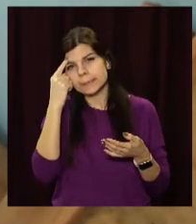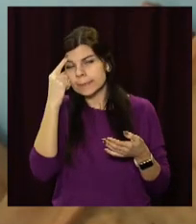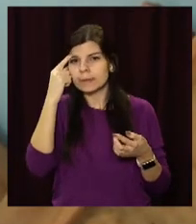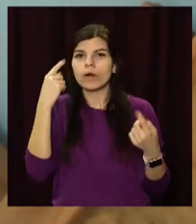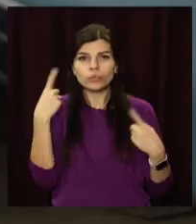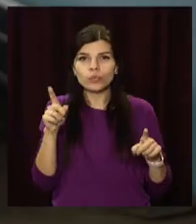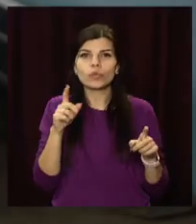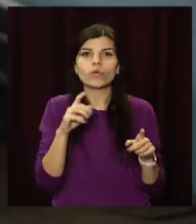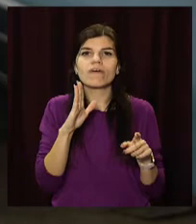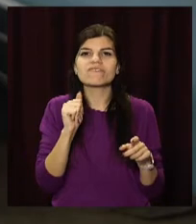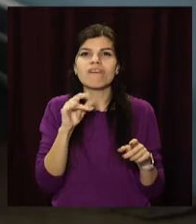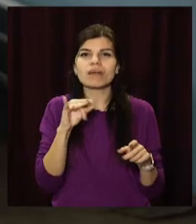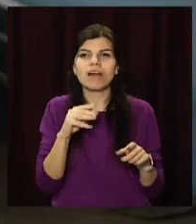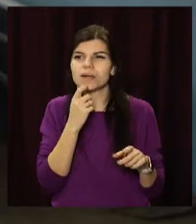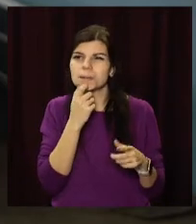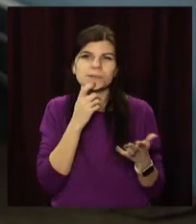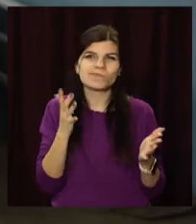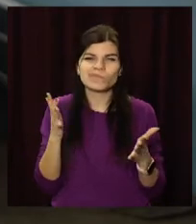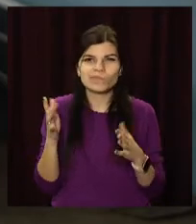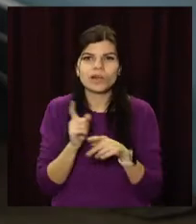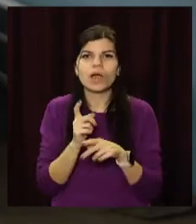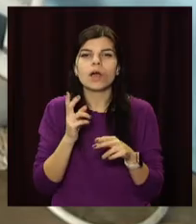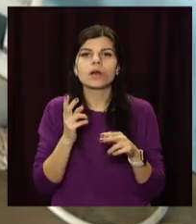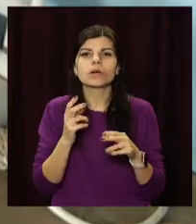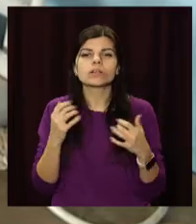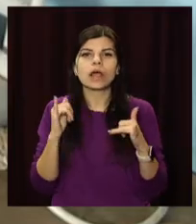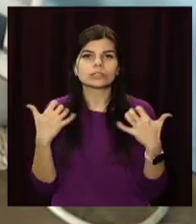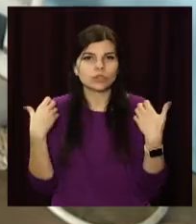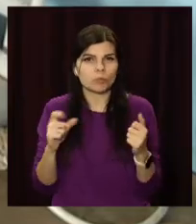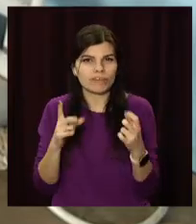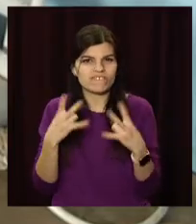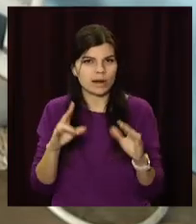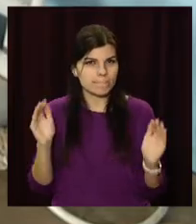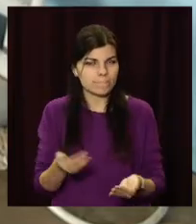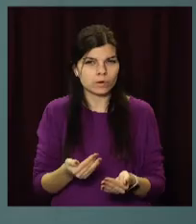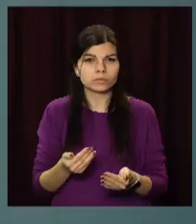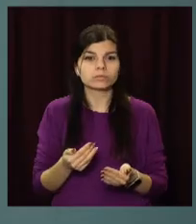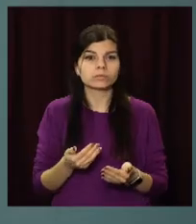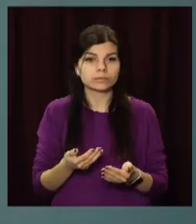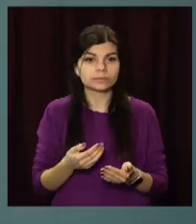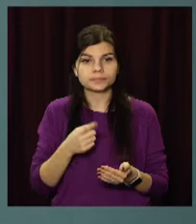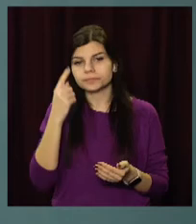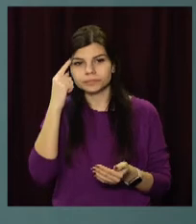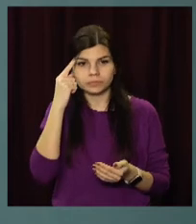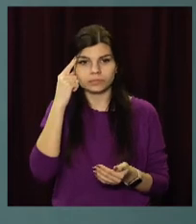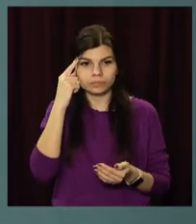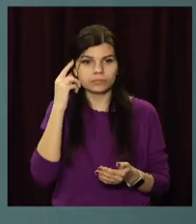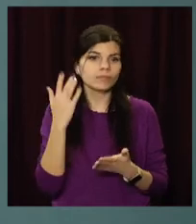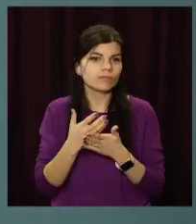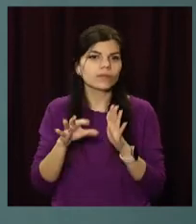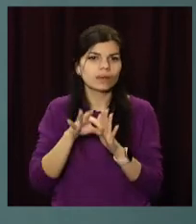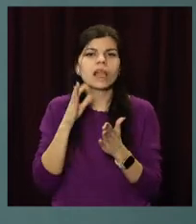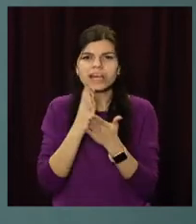варіанти утеплення, але всі вони видалися не надто безпечними для здоров'я. Якщо звичайний теплоноситель ми беремо, в нем есть